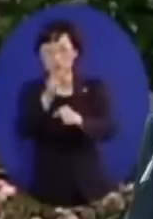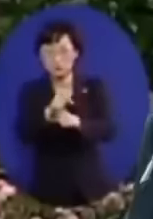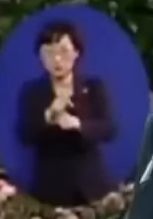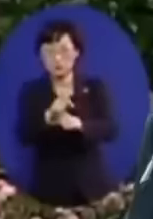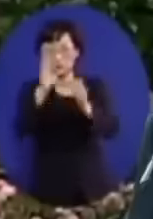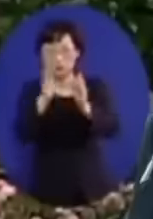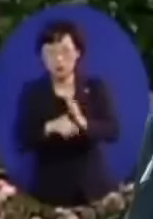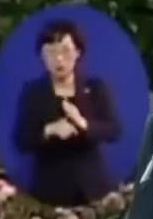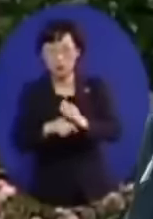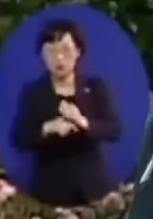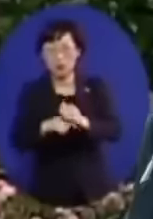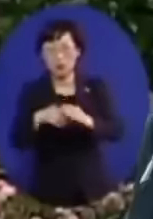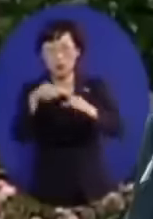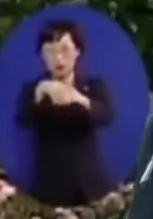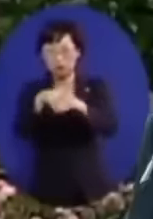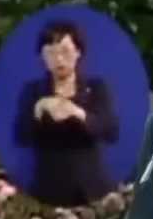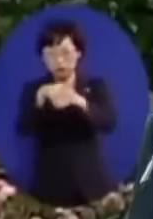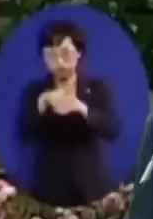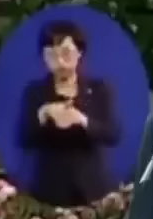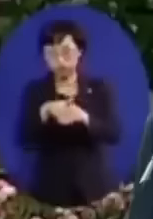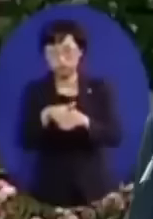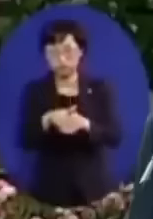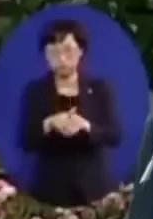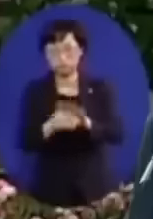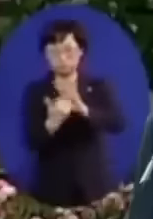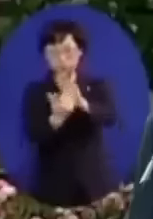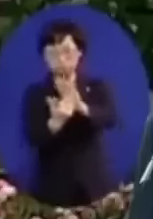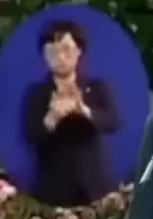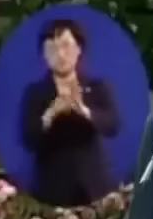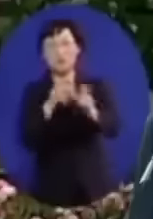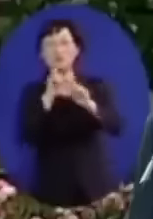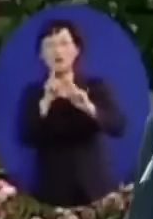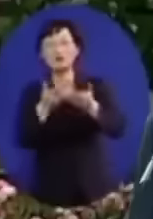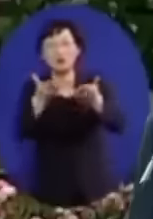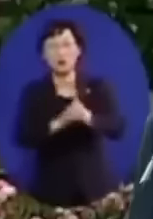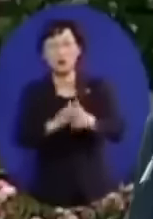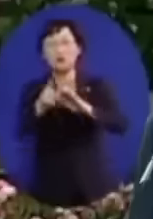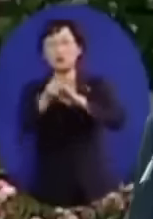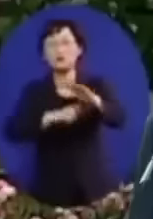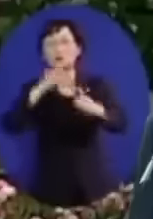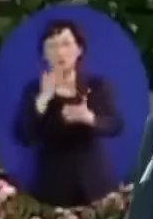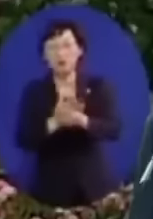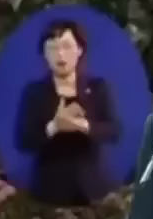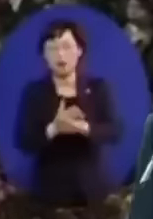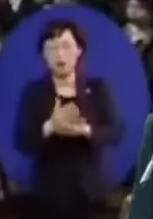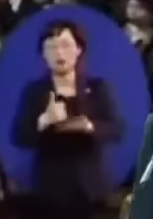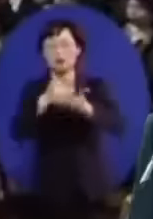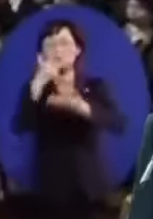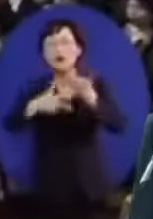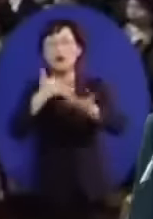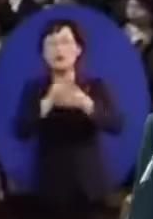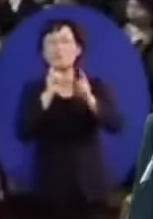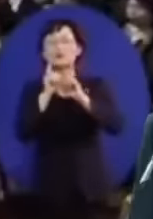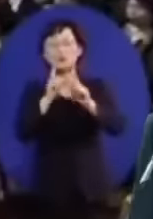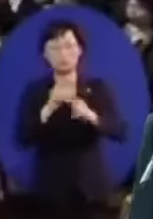받곤 했는데 그때마다 거절하면서 그는 이렇게 말했습니다. 도둑질하지 말라. 주의 하나님의 말씀이니라.